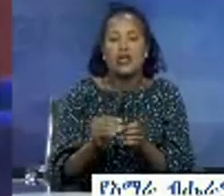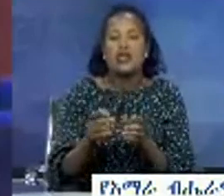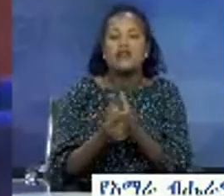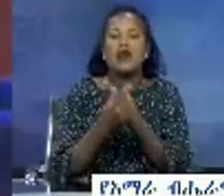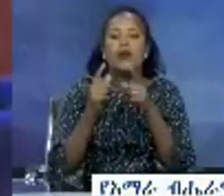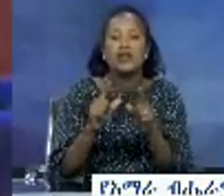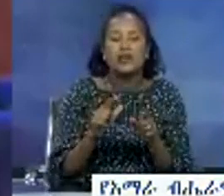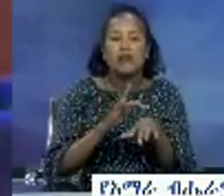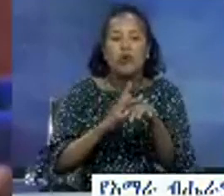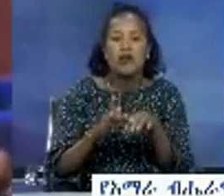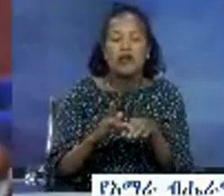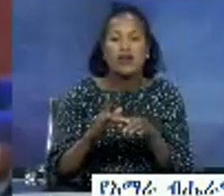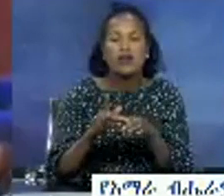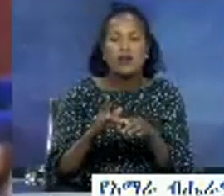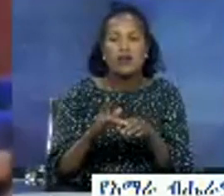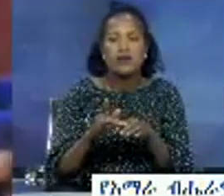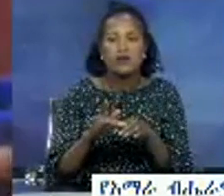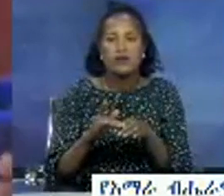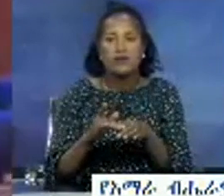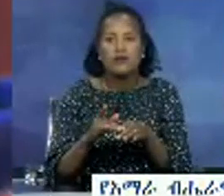የፍትሐዊነት መጓደል